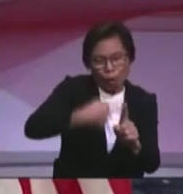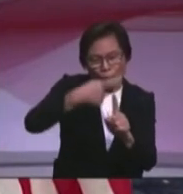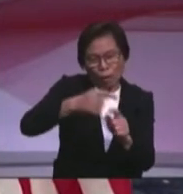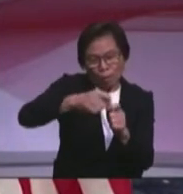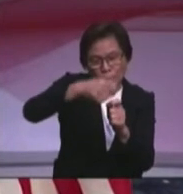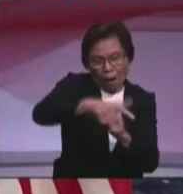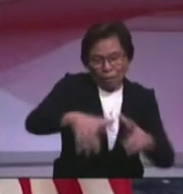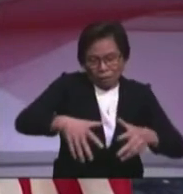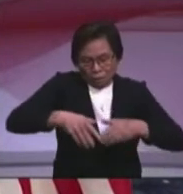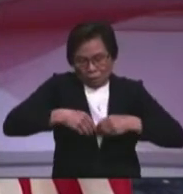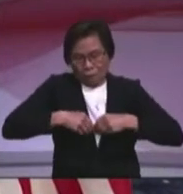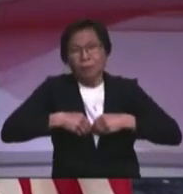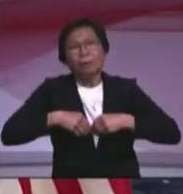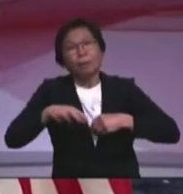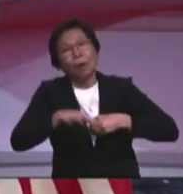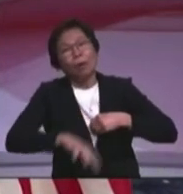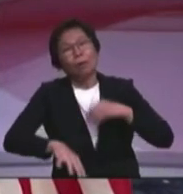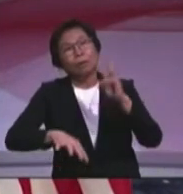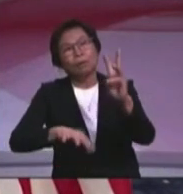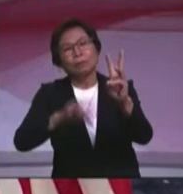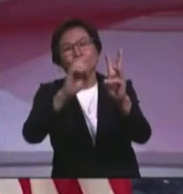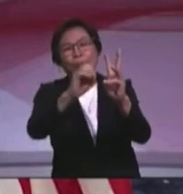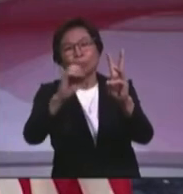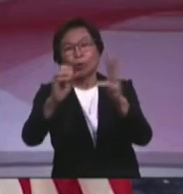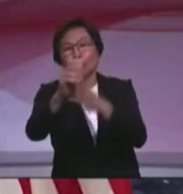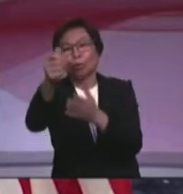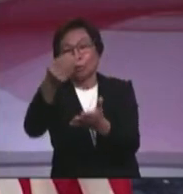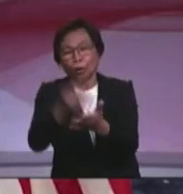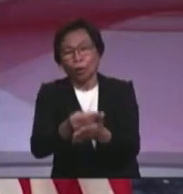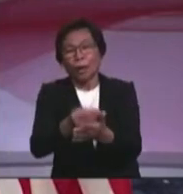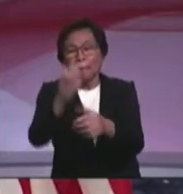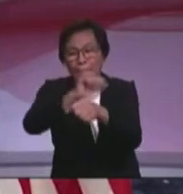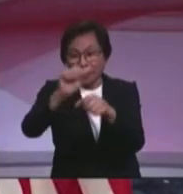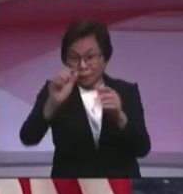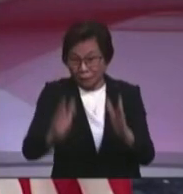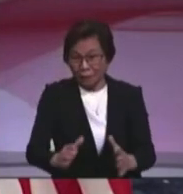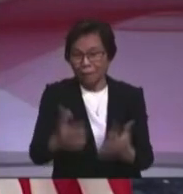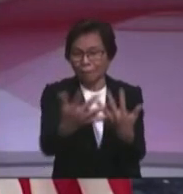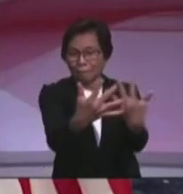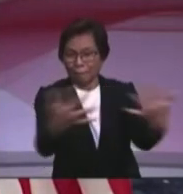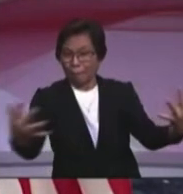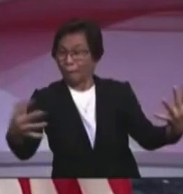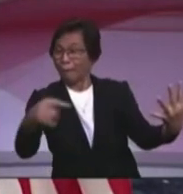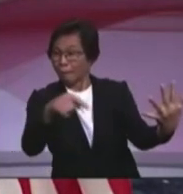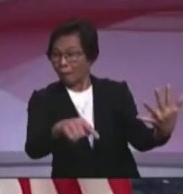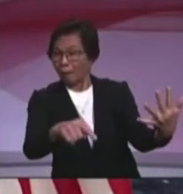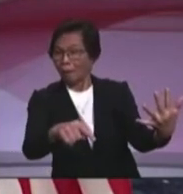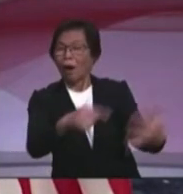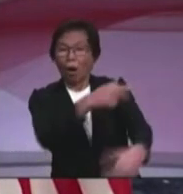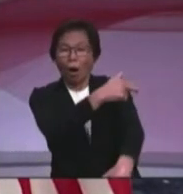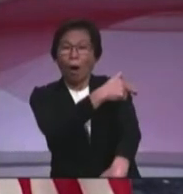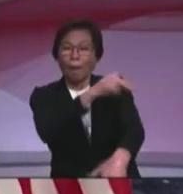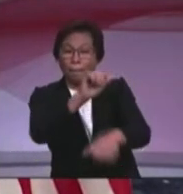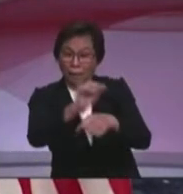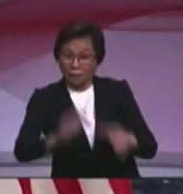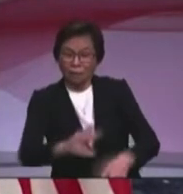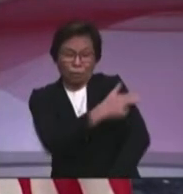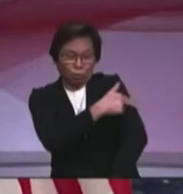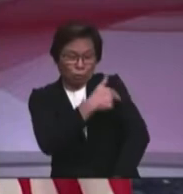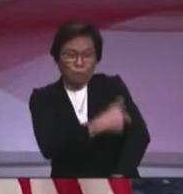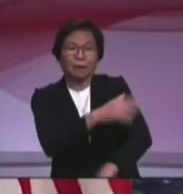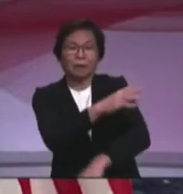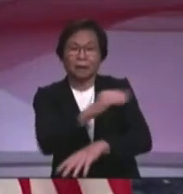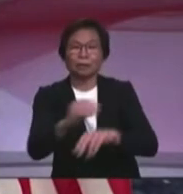the yang diterima sebanyak 600 Ringgit oleh petugas barisan hadapan kesehatan dan